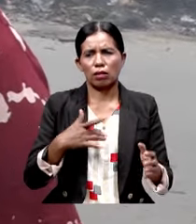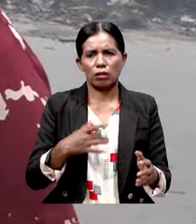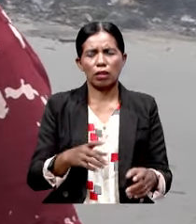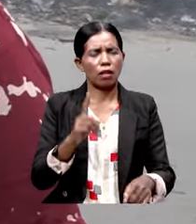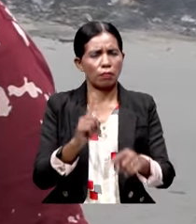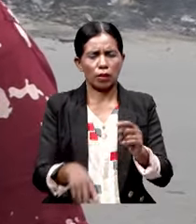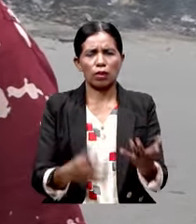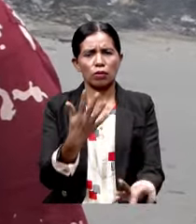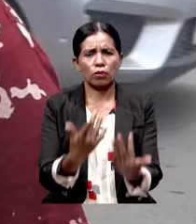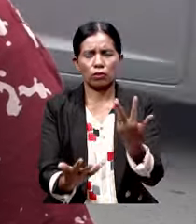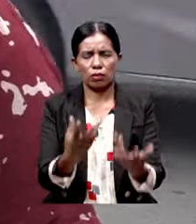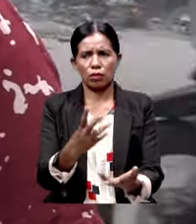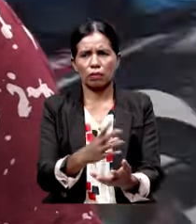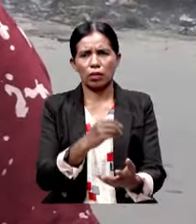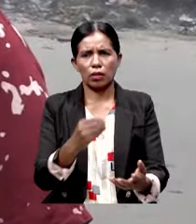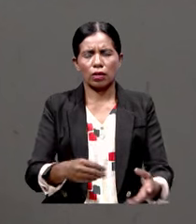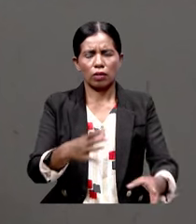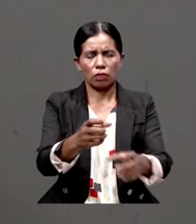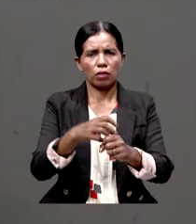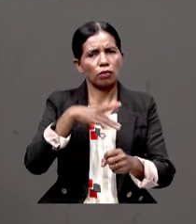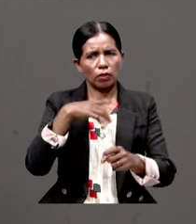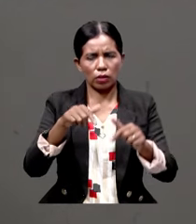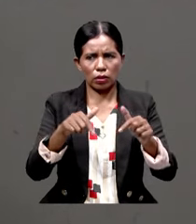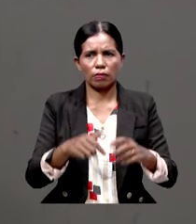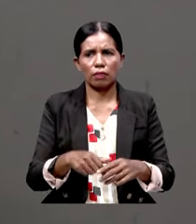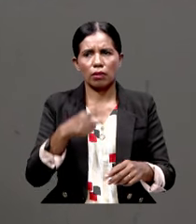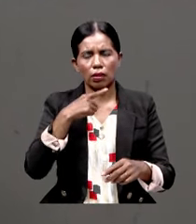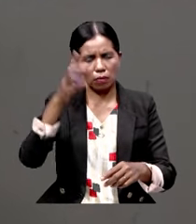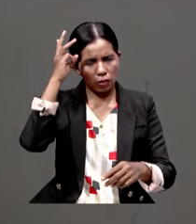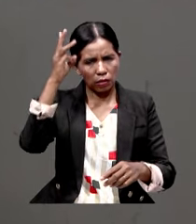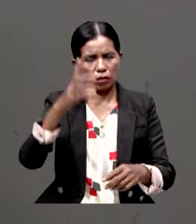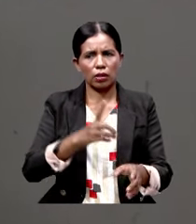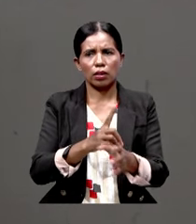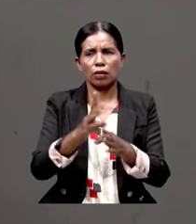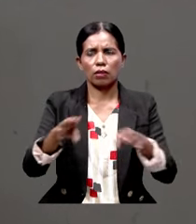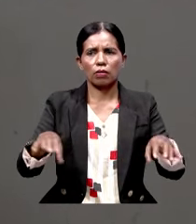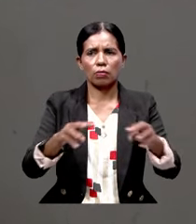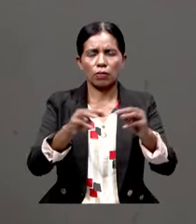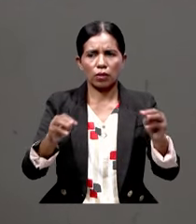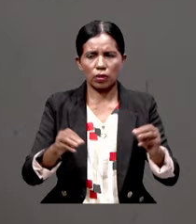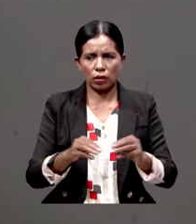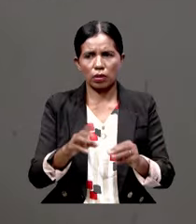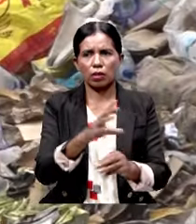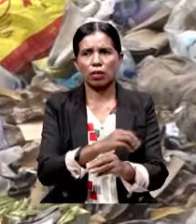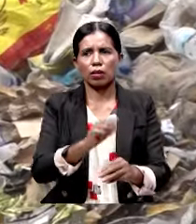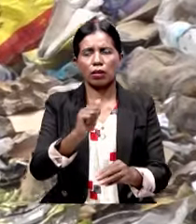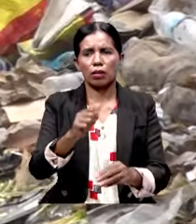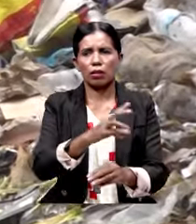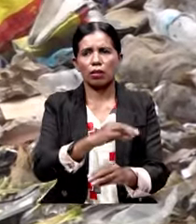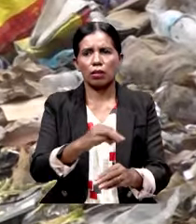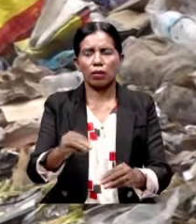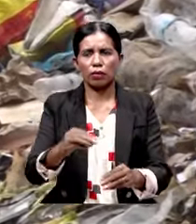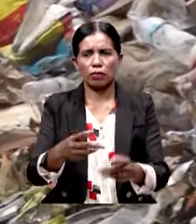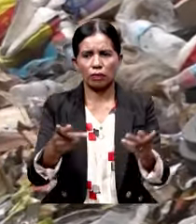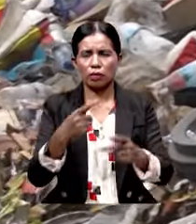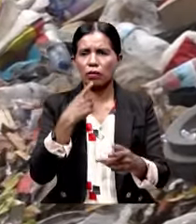bele bele haruka biasa itia foeri de ne hatamba preocupasang ne direktur servisu municipal agua no saneamento no